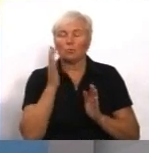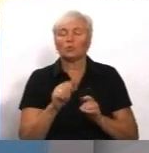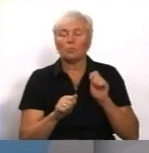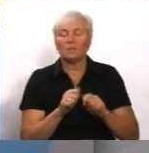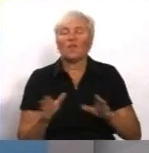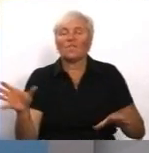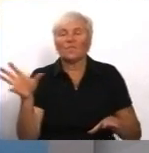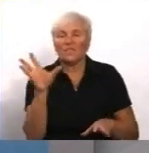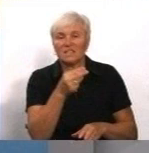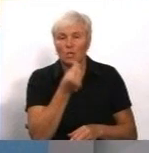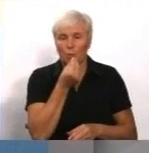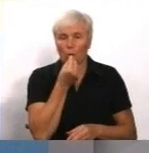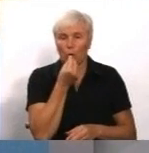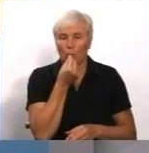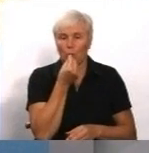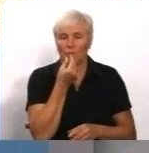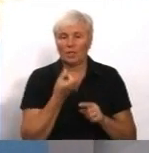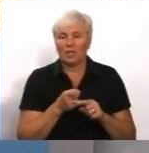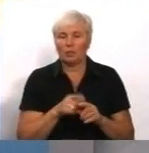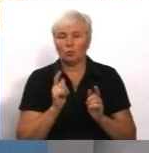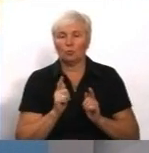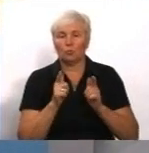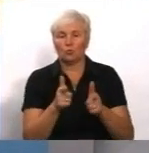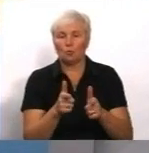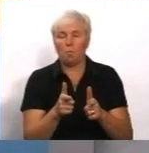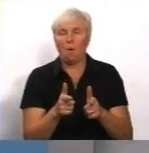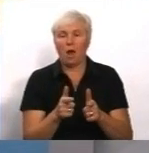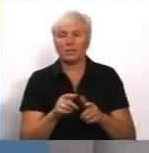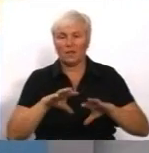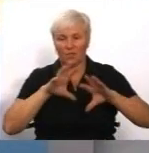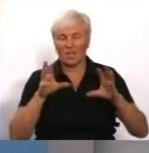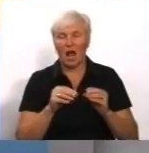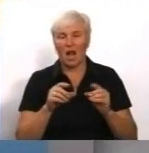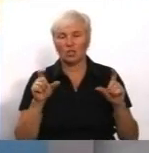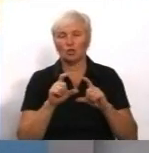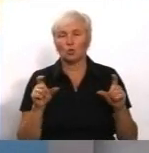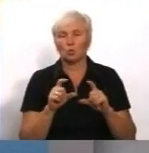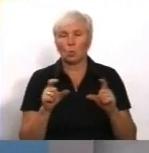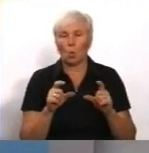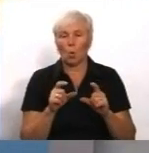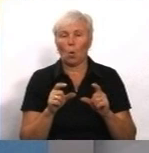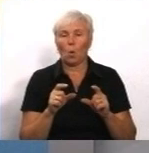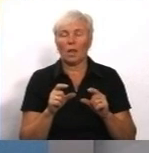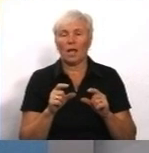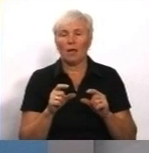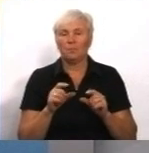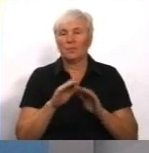продукти, які будуть поступати в загальноосвітні заклади,